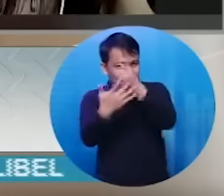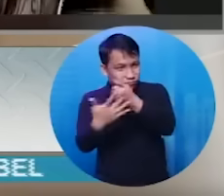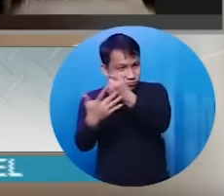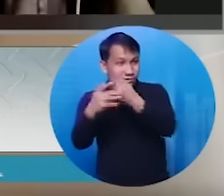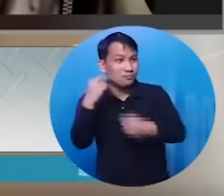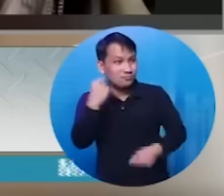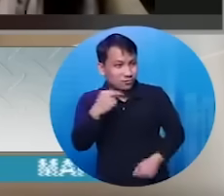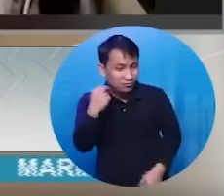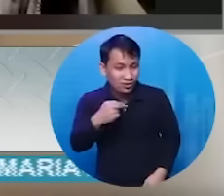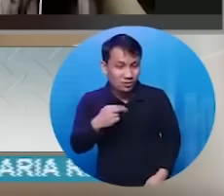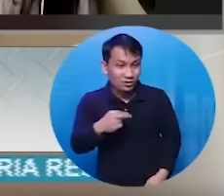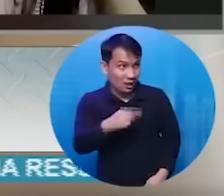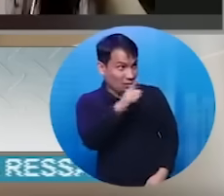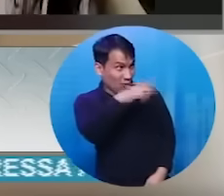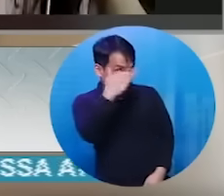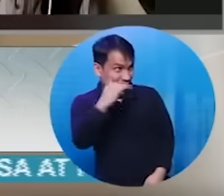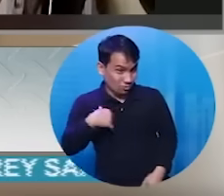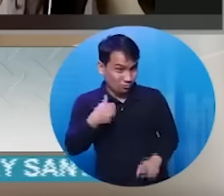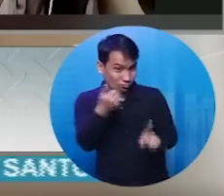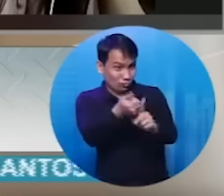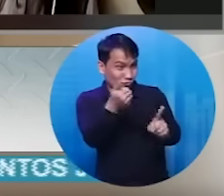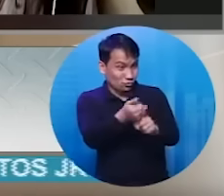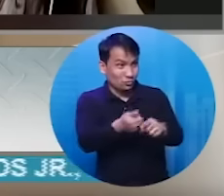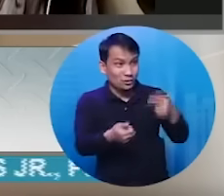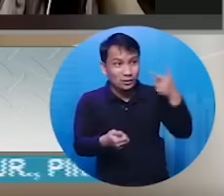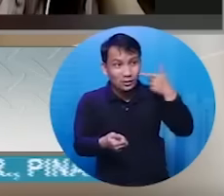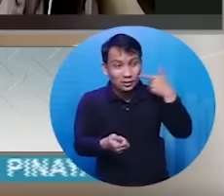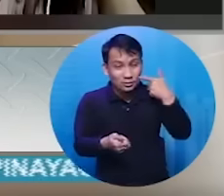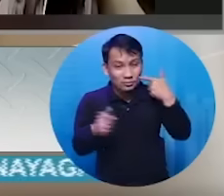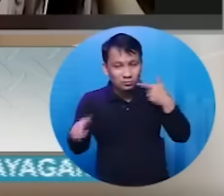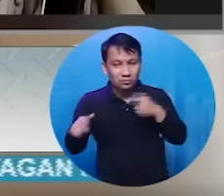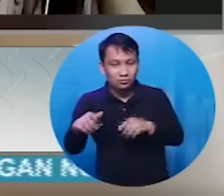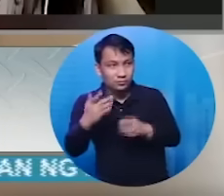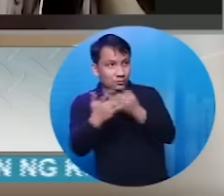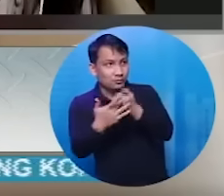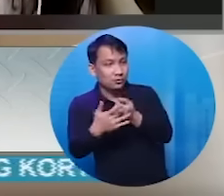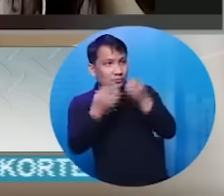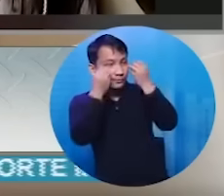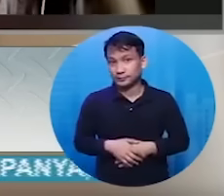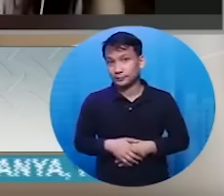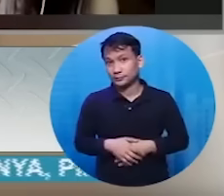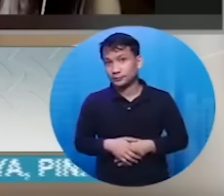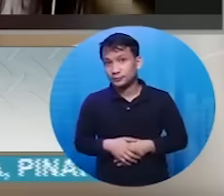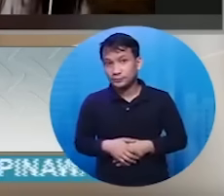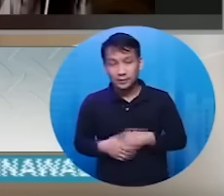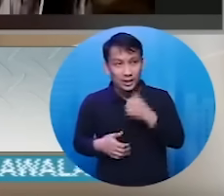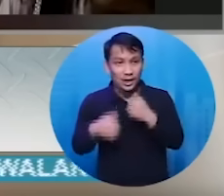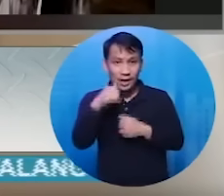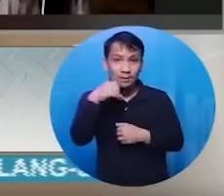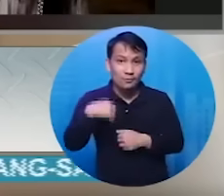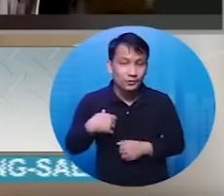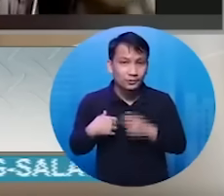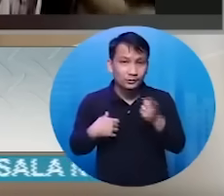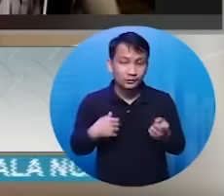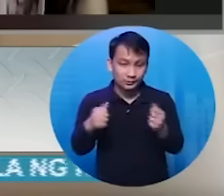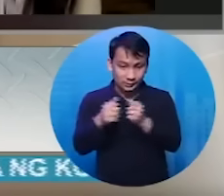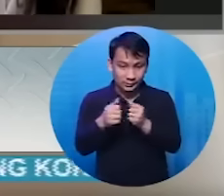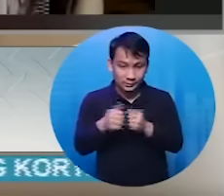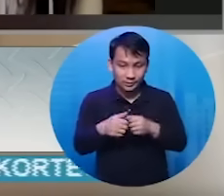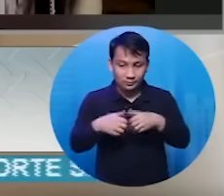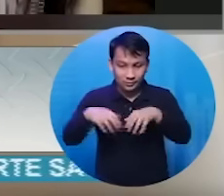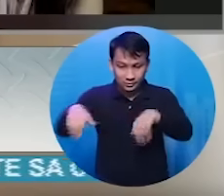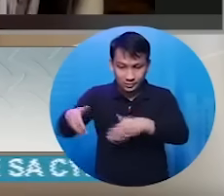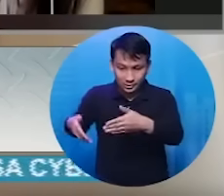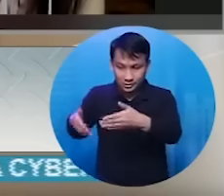kasi yung kahapon na binugbog mo si Gerald, natulala yung pamangkin mo na ngatal. Mo, kahapon, nandyan kami sa gilid